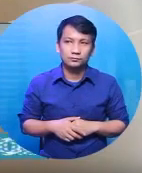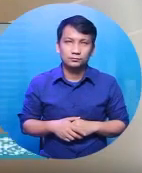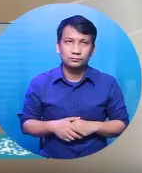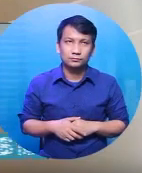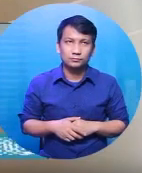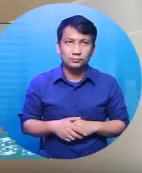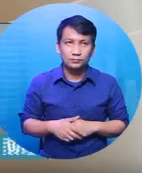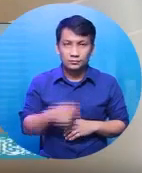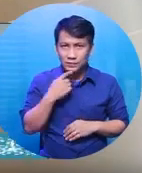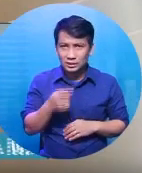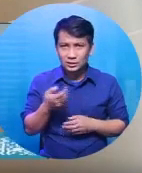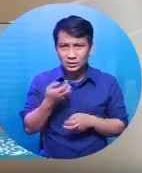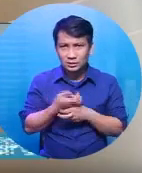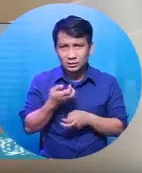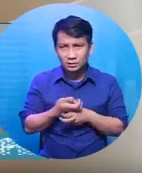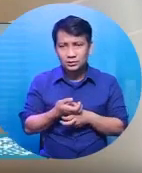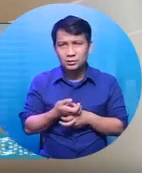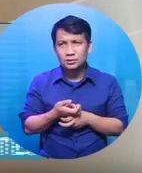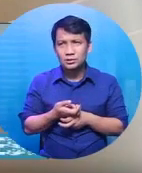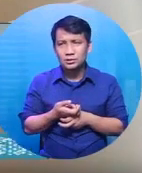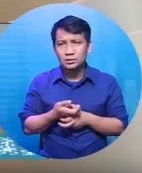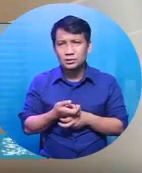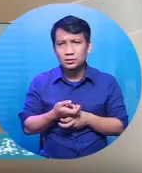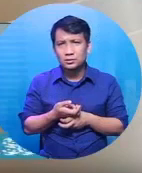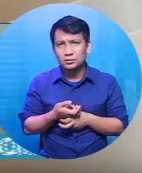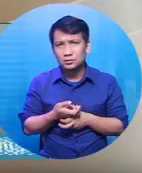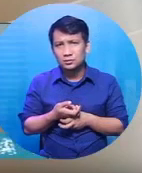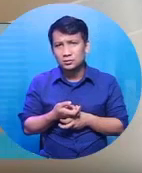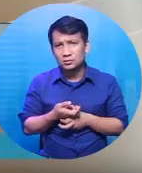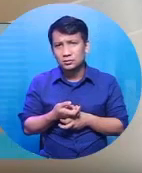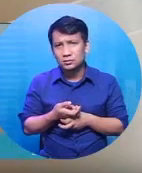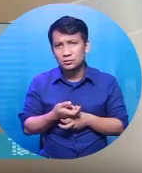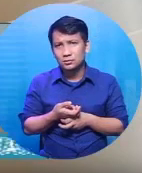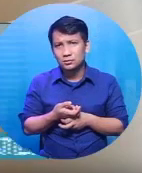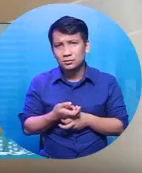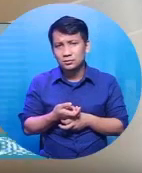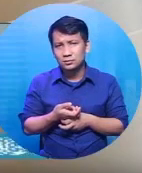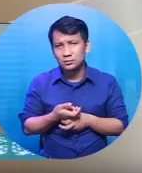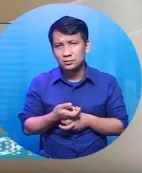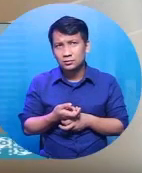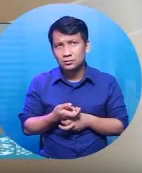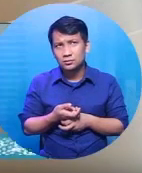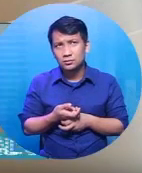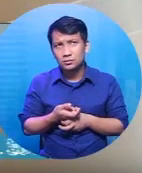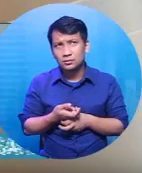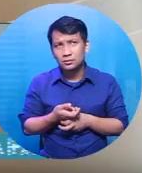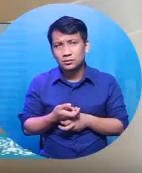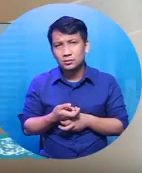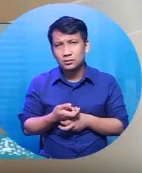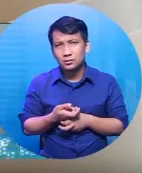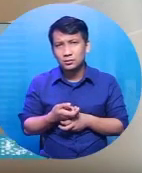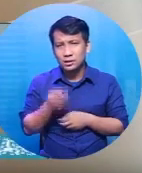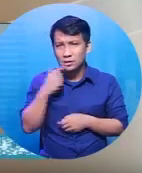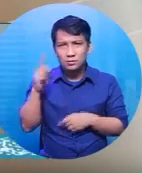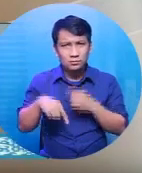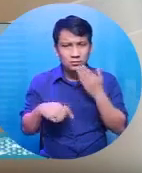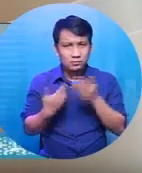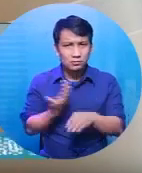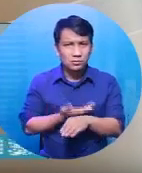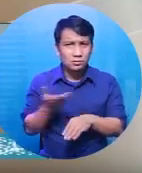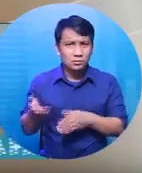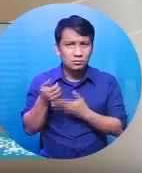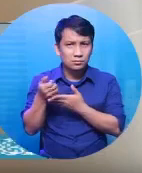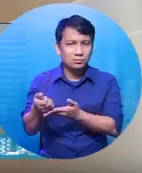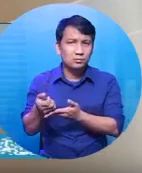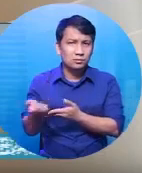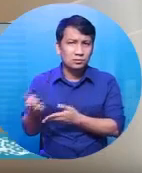gusto niya gawin ko, bayaran ko yung bahay. May kinakasama po siya, may asawa po siya. Kaya oh. Po kami dalawa ng kapatid ko, hindi po kami tumutulong